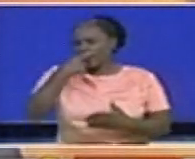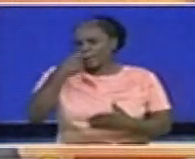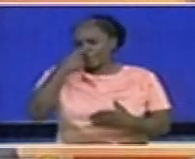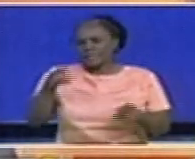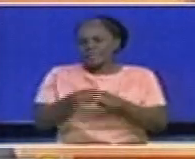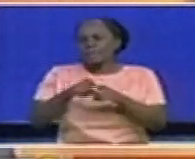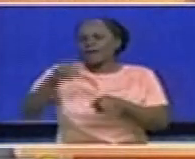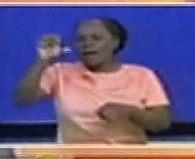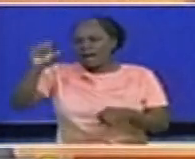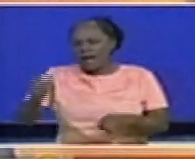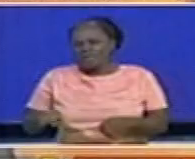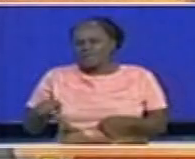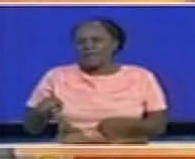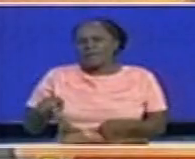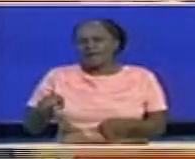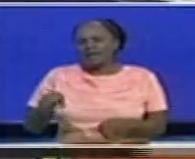nchini Afrika Kusini.